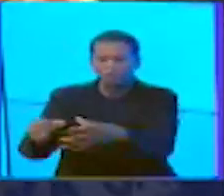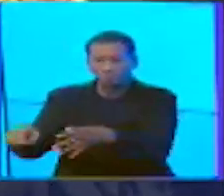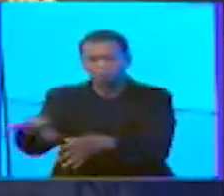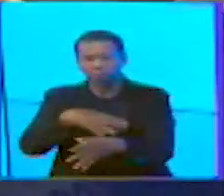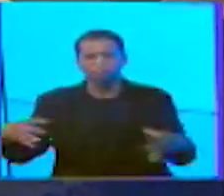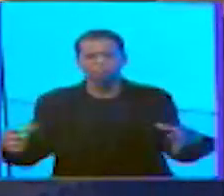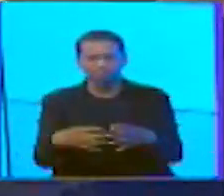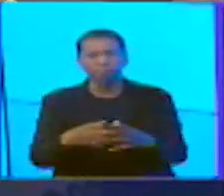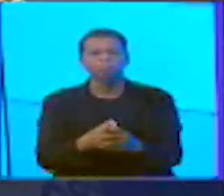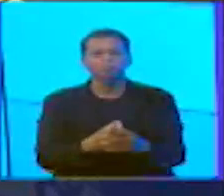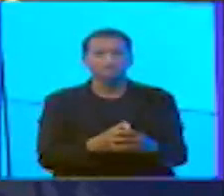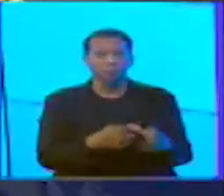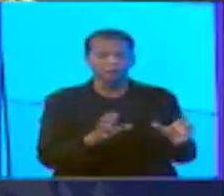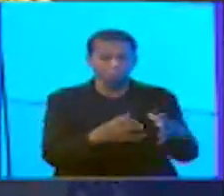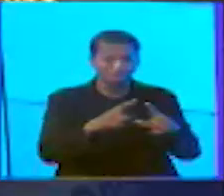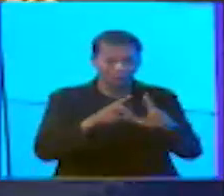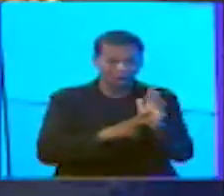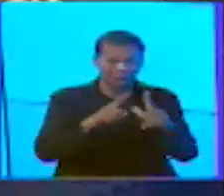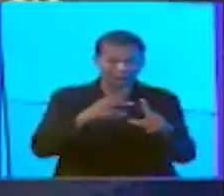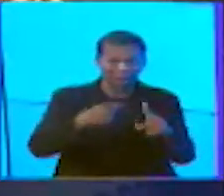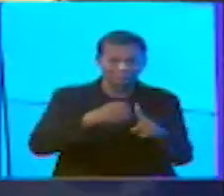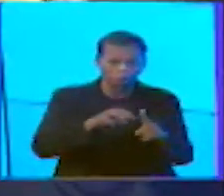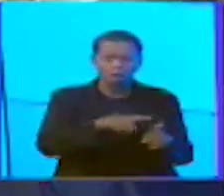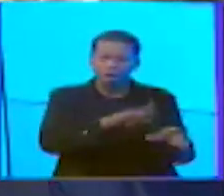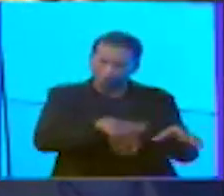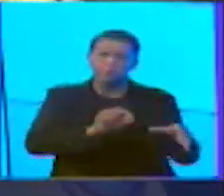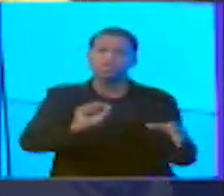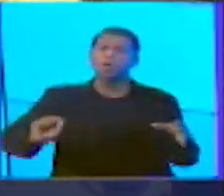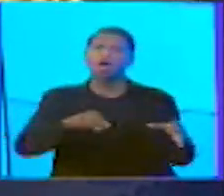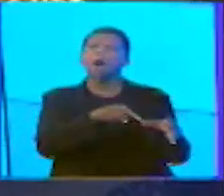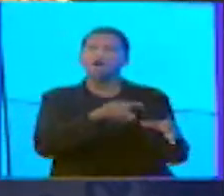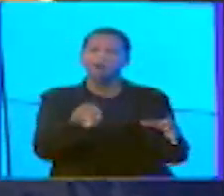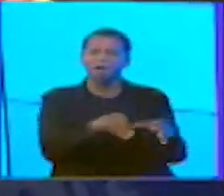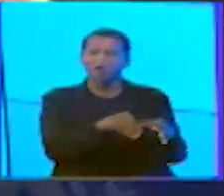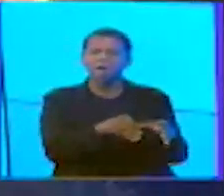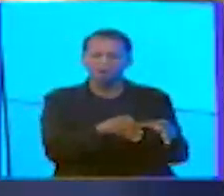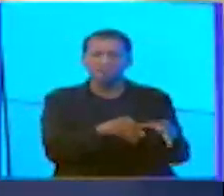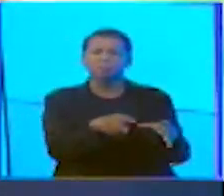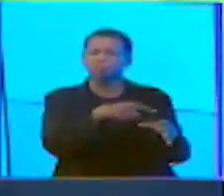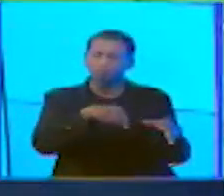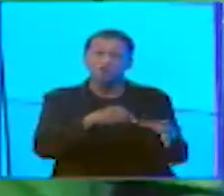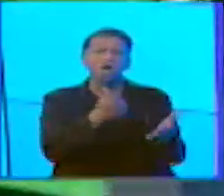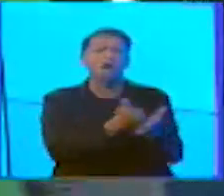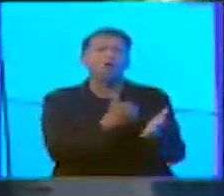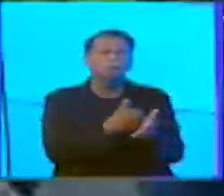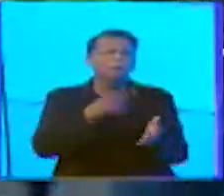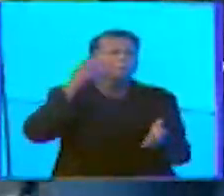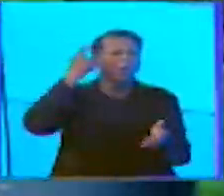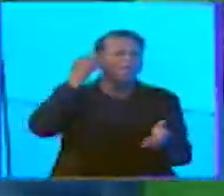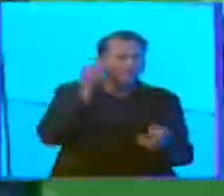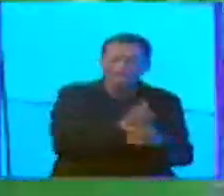ini yang seharusnya mereka itu belajar, malah dia mengikuti aksi kan itu.